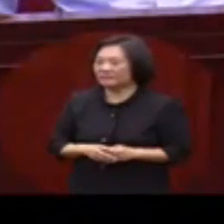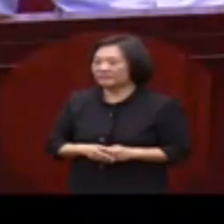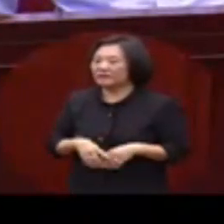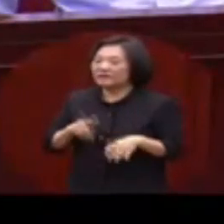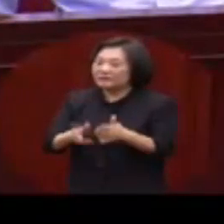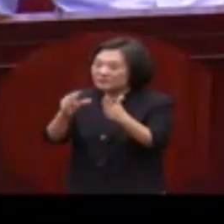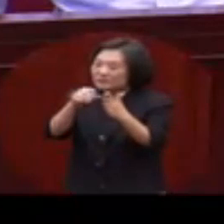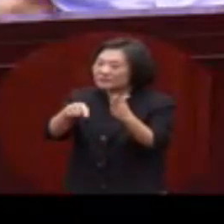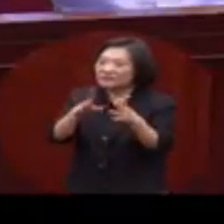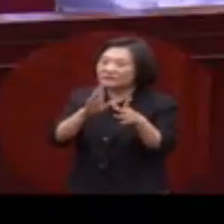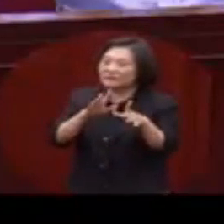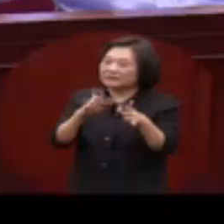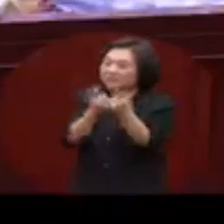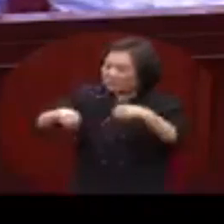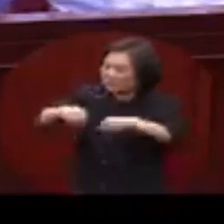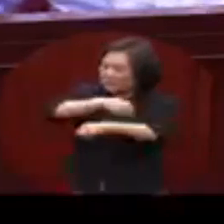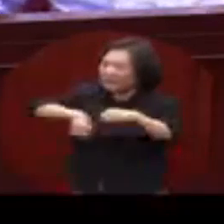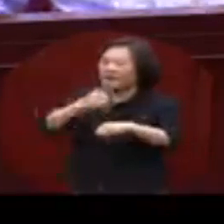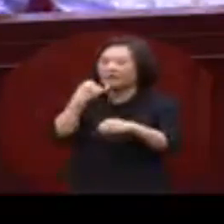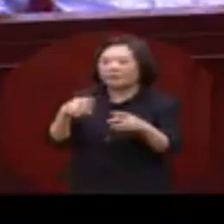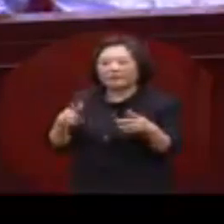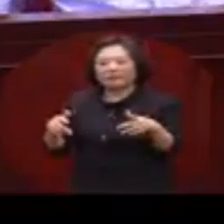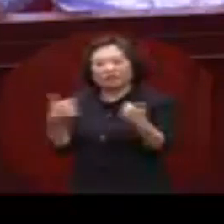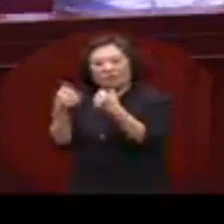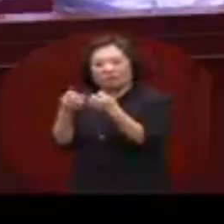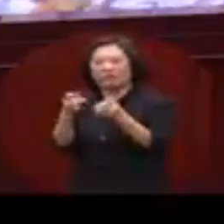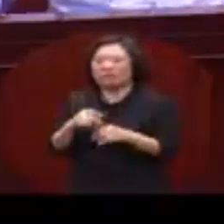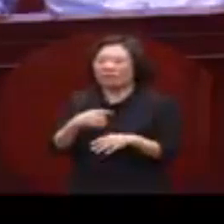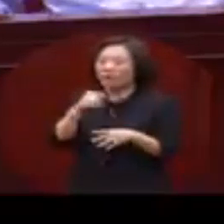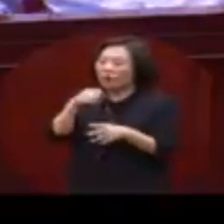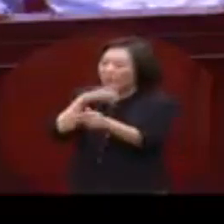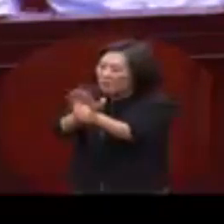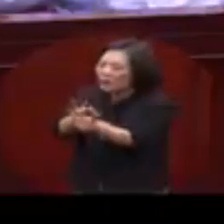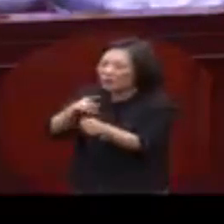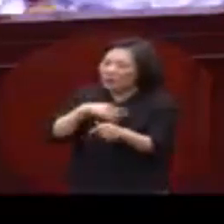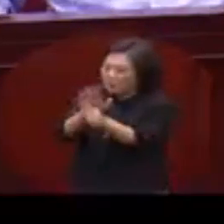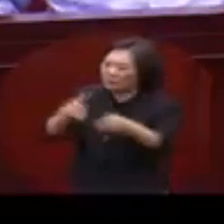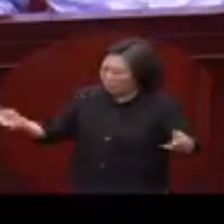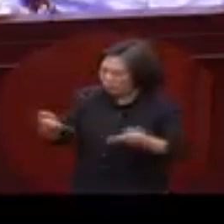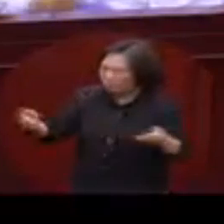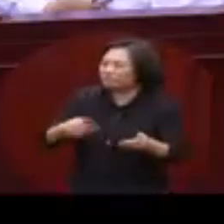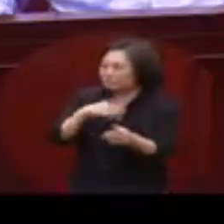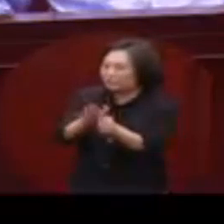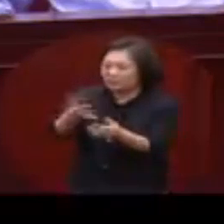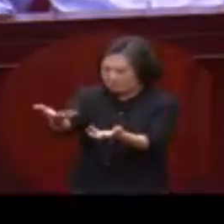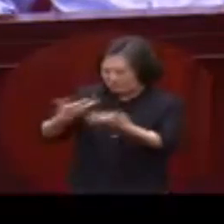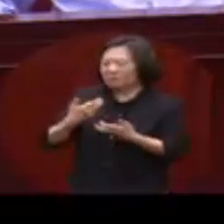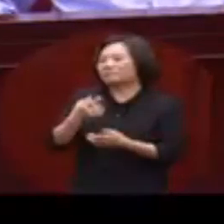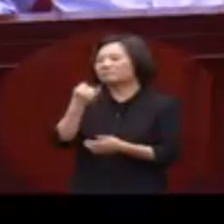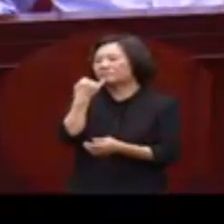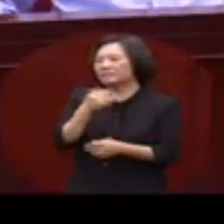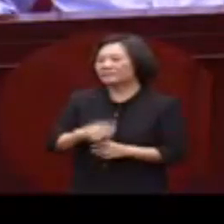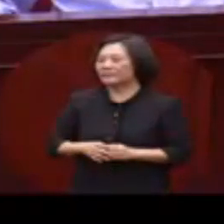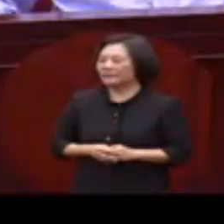路局台铁局去算是谈判了，就是说我们帮你开发我们帮你做啊，你就交给我们。所以